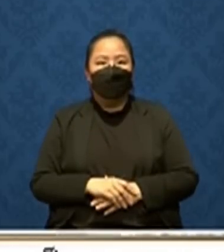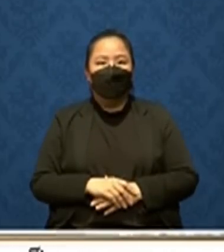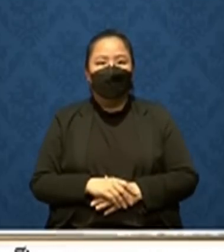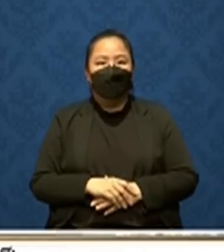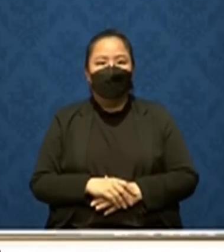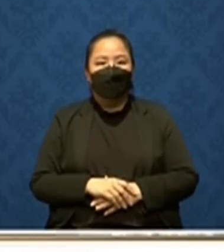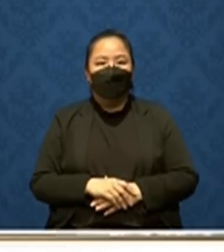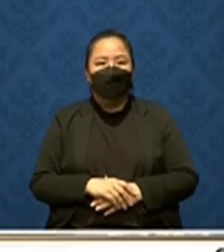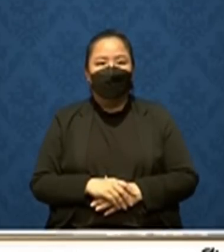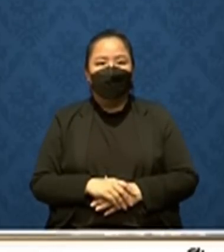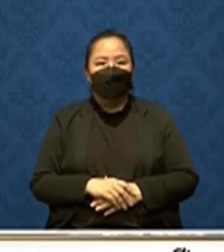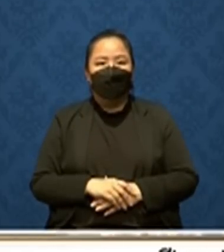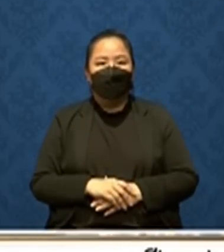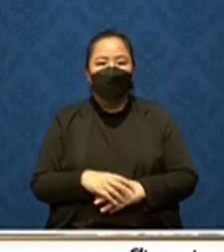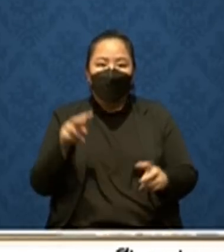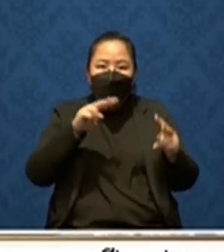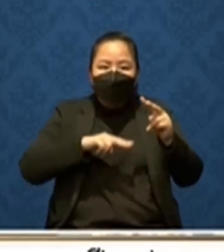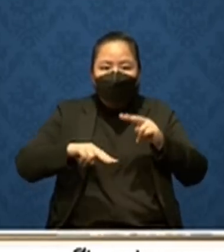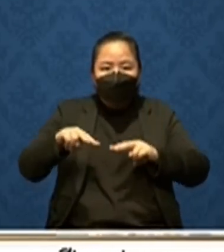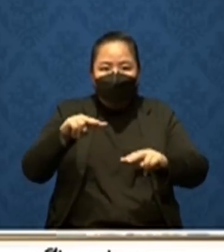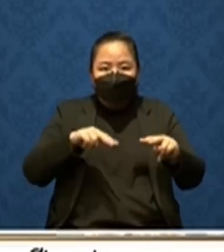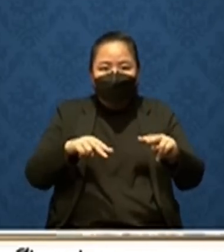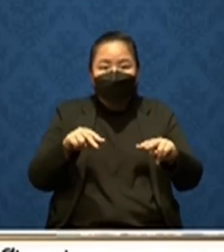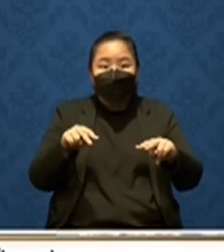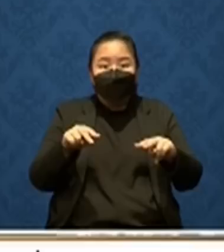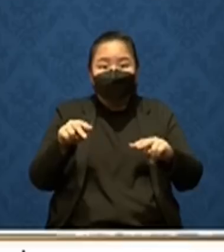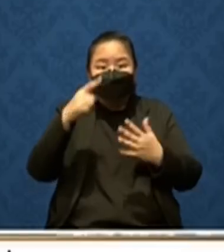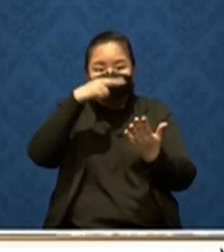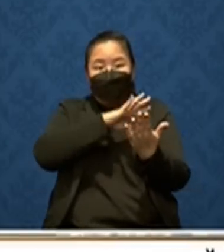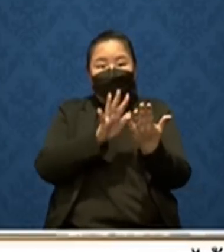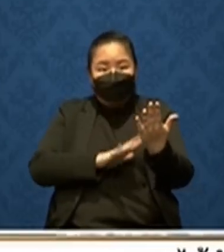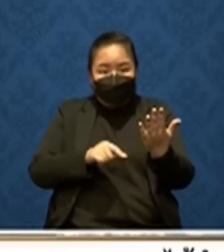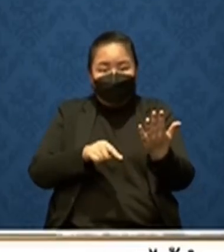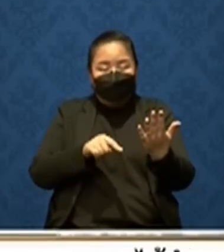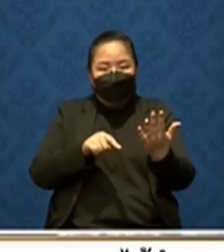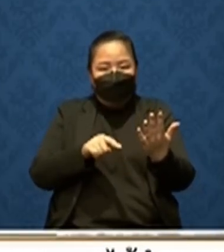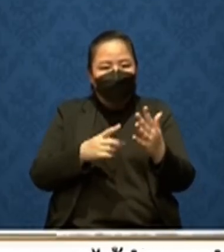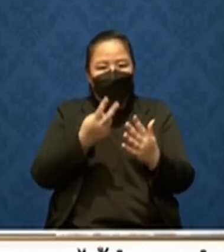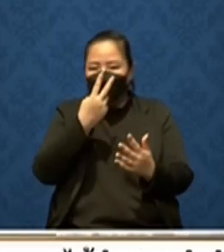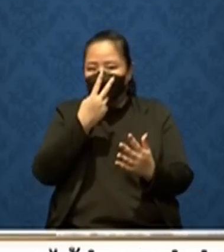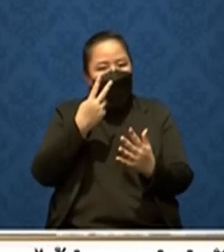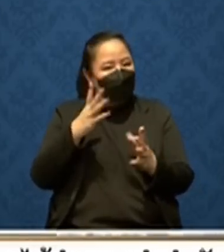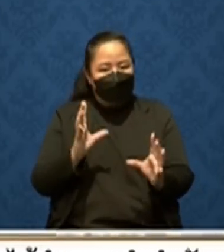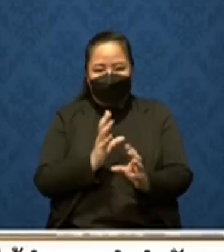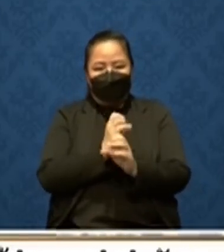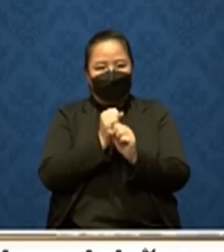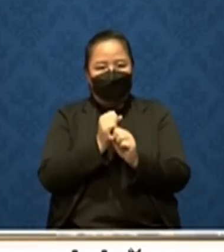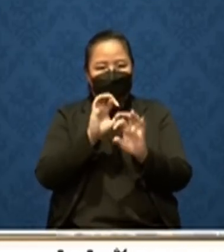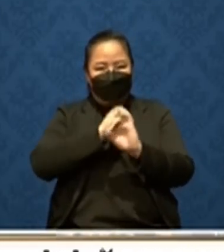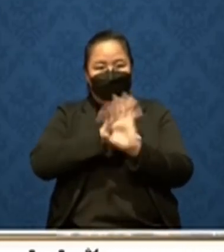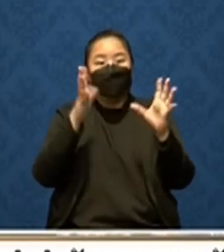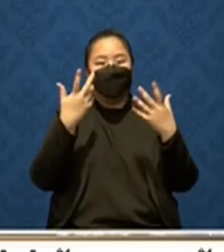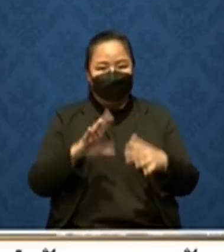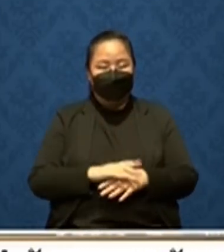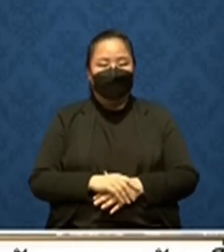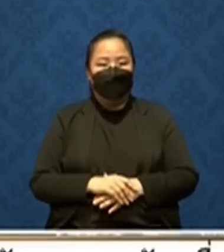เหตุผลจากการบริหารแผ่นดินของคนเอกประยุทธ์จันทร์โอชาเป็นเครื่องชี้วัดได้โดยภาพรวมแต่ผม